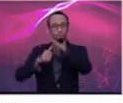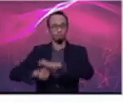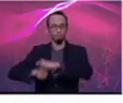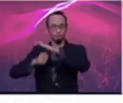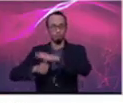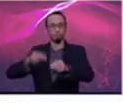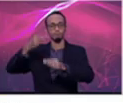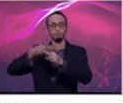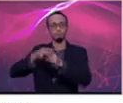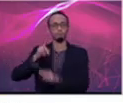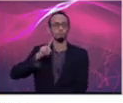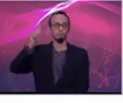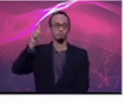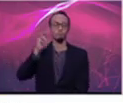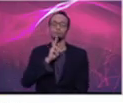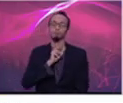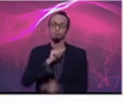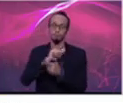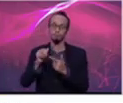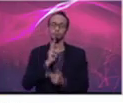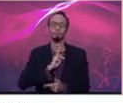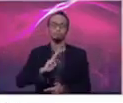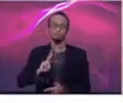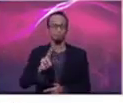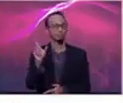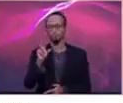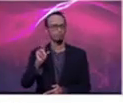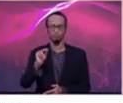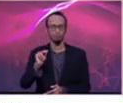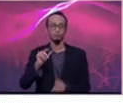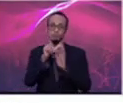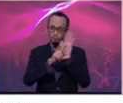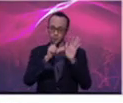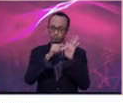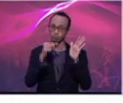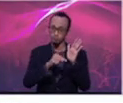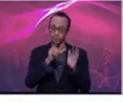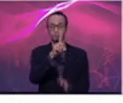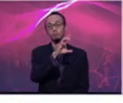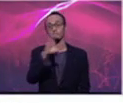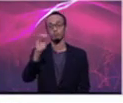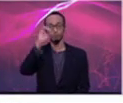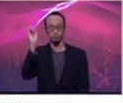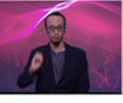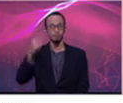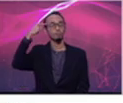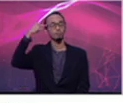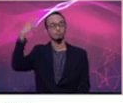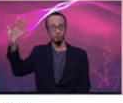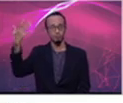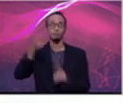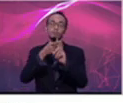atau menghina mana-mana agama atau kepercayaan logo tersebut katanya 100% diilhamkan